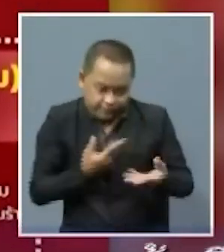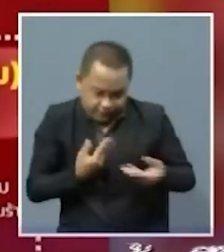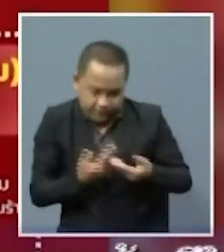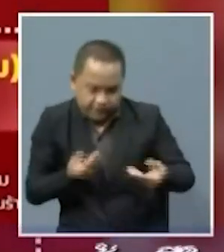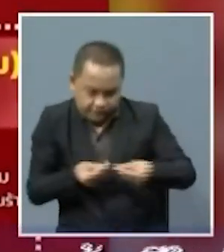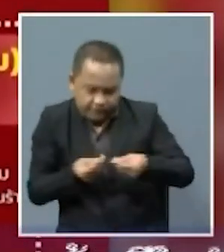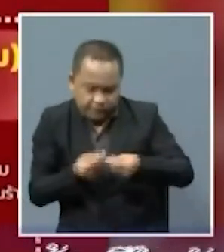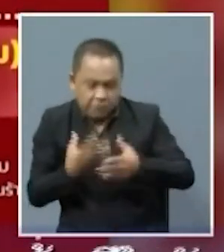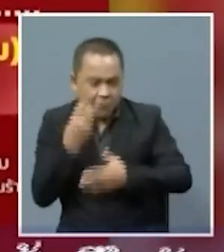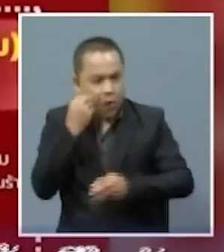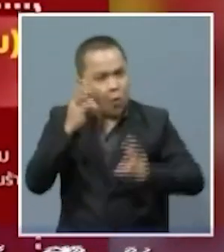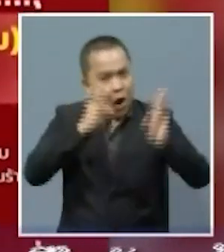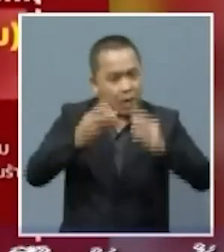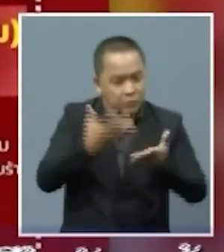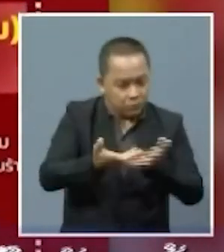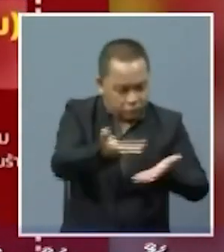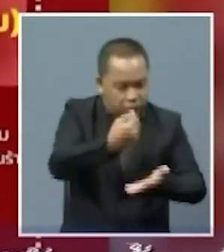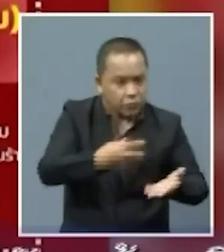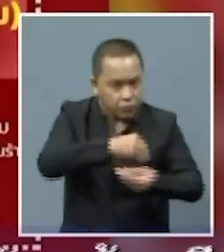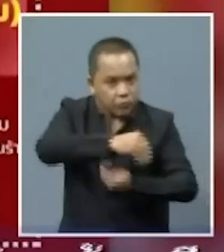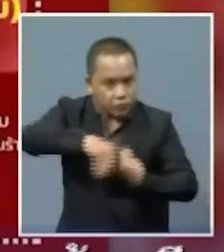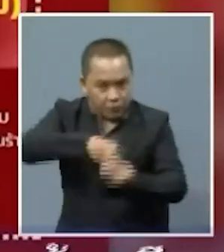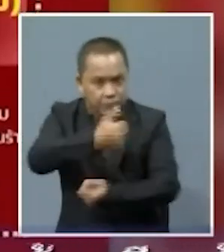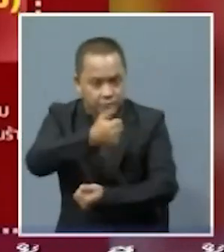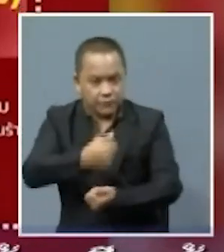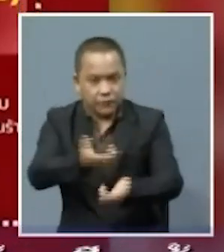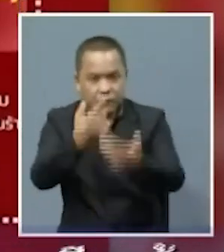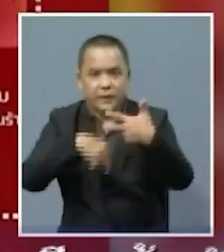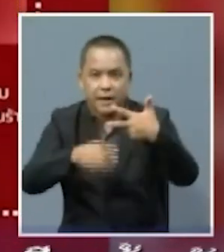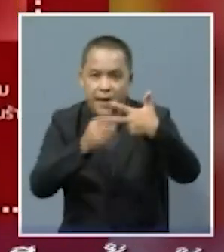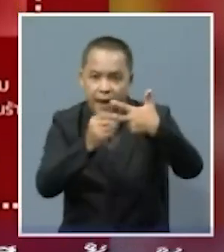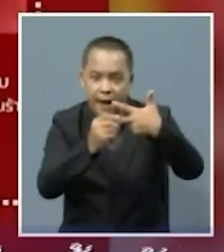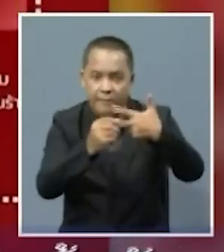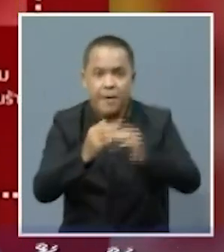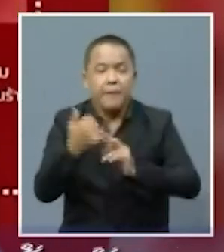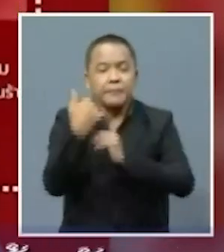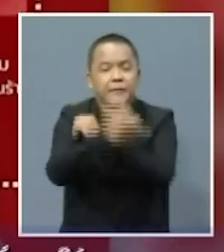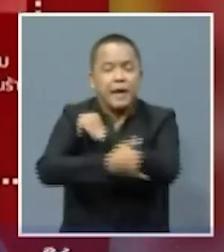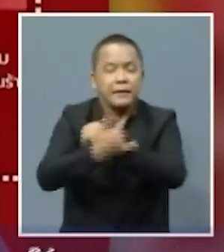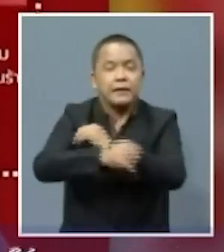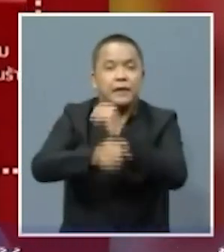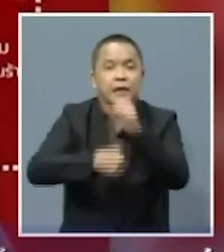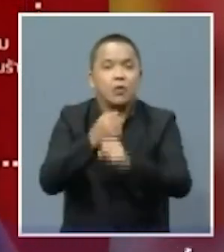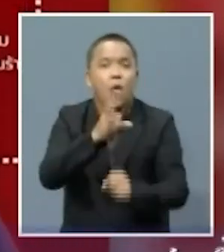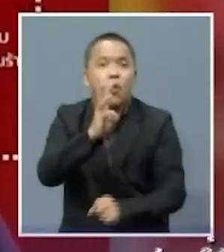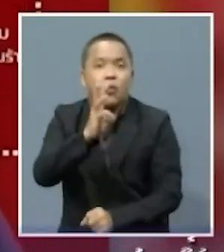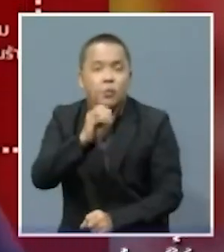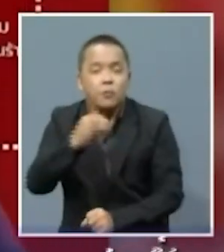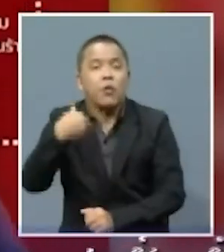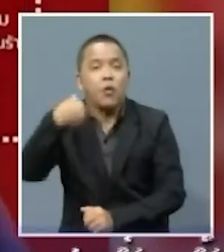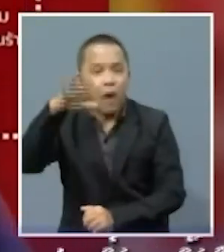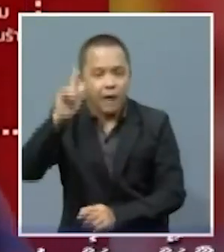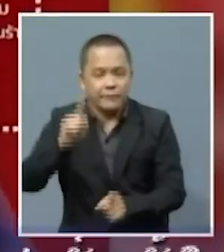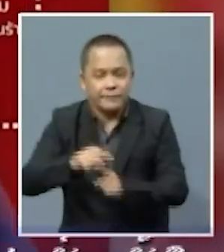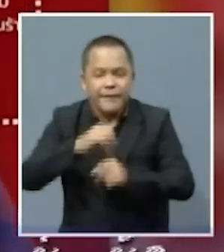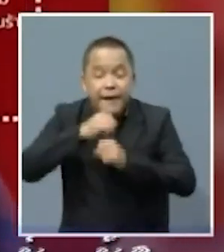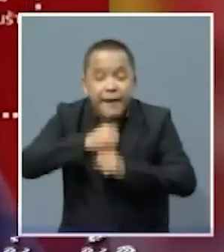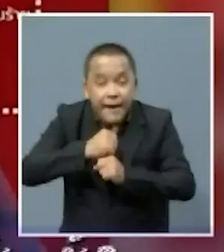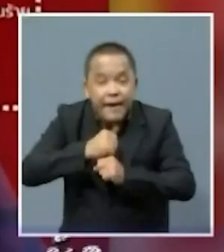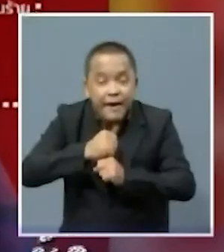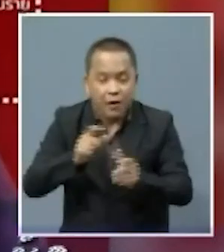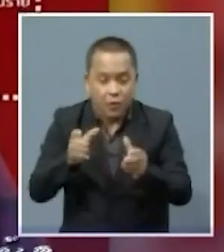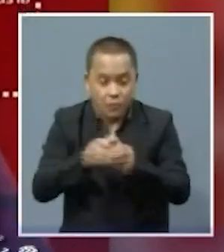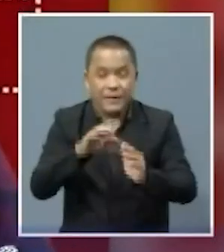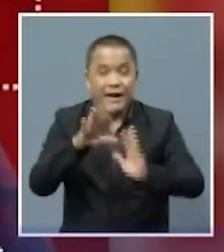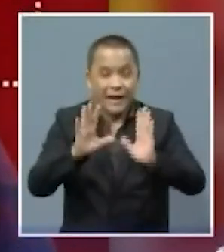ยๆได้เงินมาเลยอันนี้น่าสนใจมากกลุ่มที่3ต่างชาติวัยเกษียณค่ะพวกนี้คล้ายๆกับ